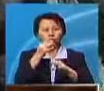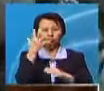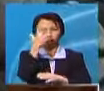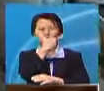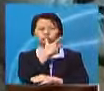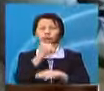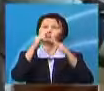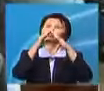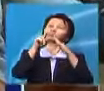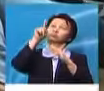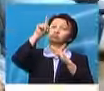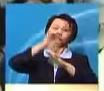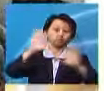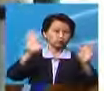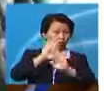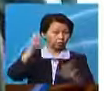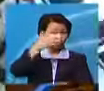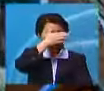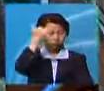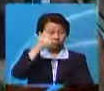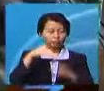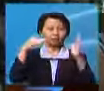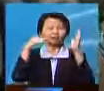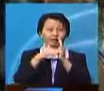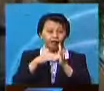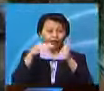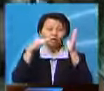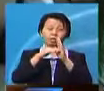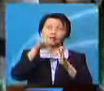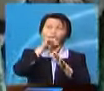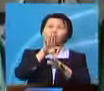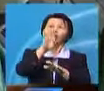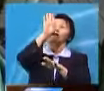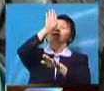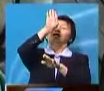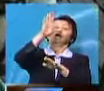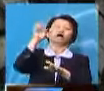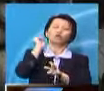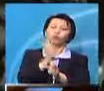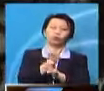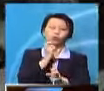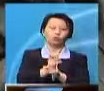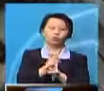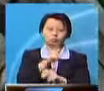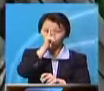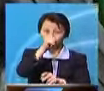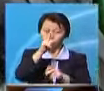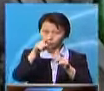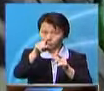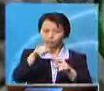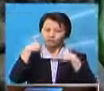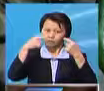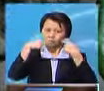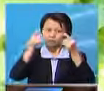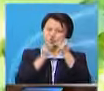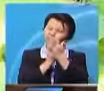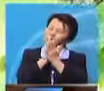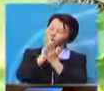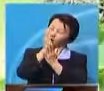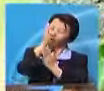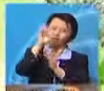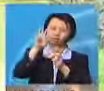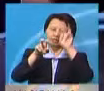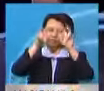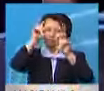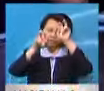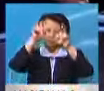menarik perhatian, jangan lupa halangannya pun cukup menarik. Jadi pastikan anda berjaya mengharungi halangan